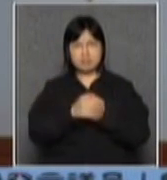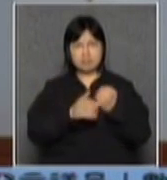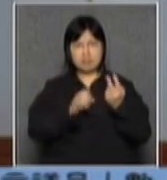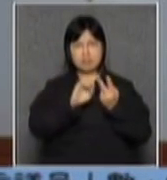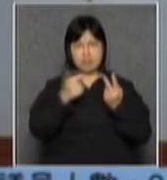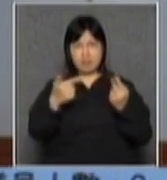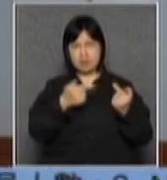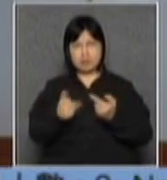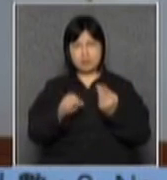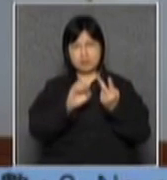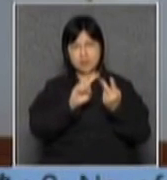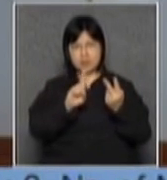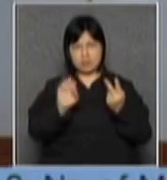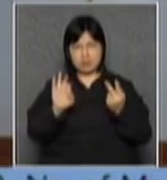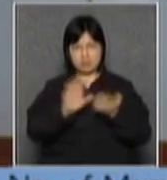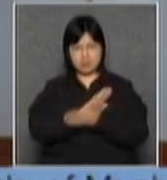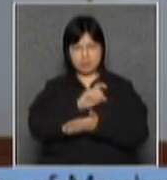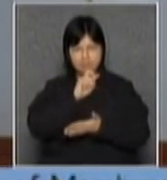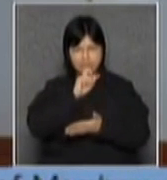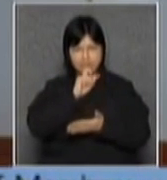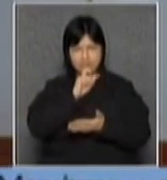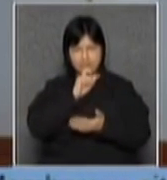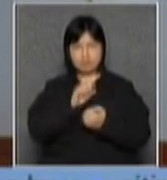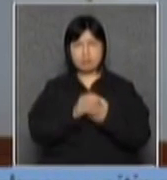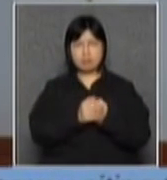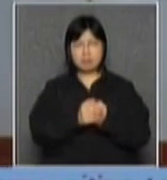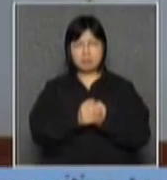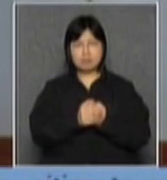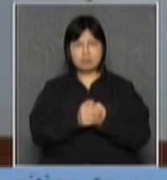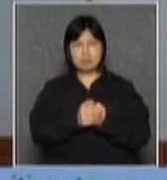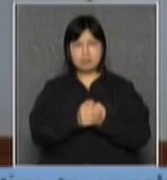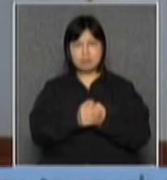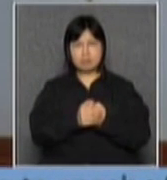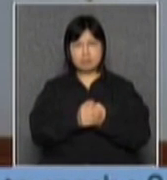至到13年咧應該咧係有